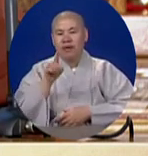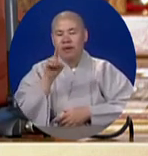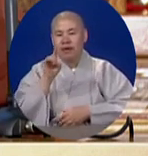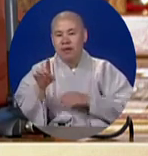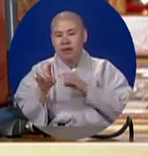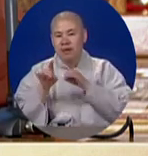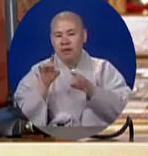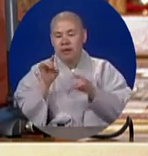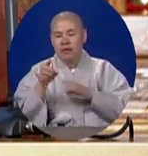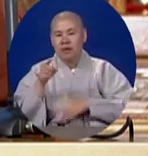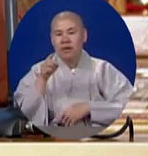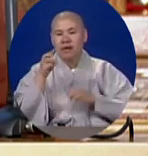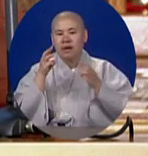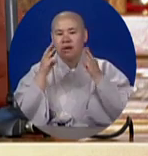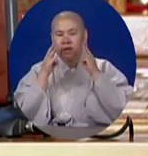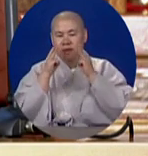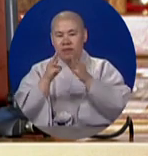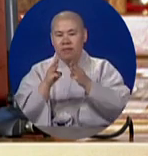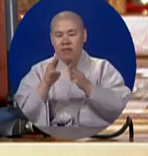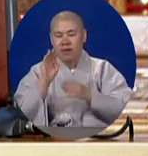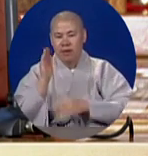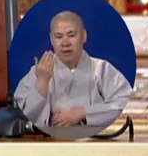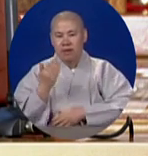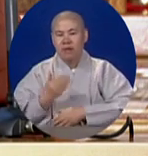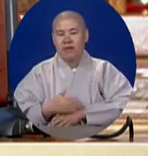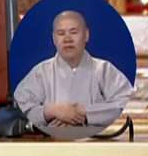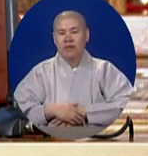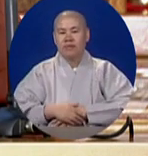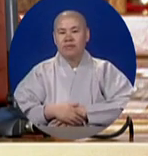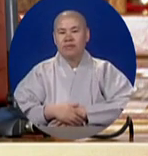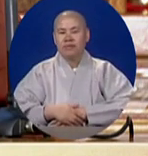하나하나가 삼매다. 이게 육진삼매예요.